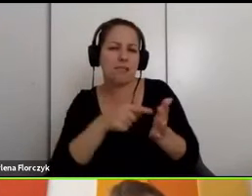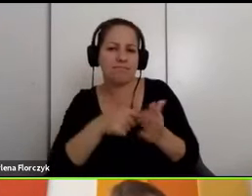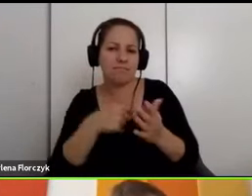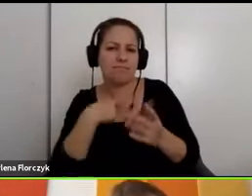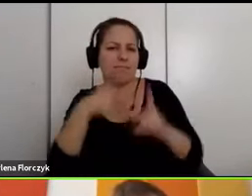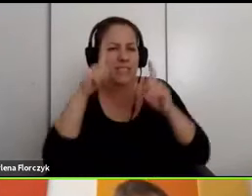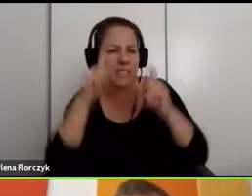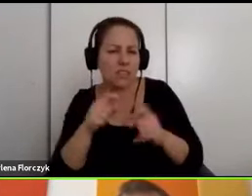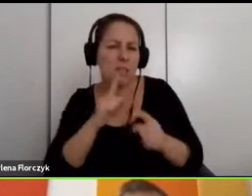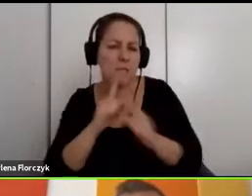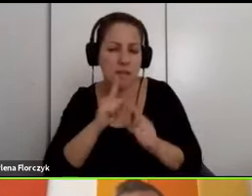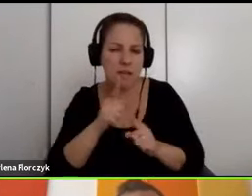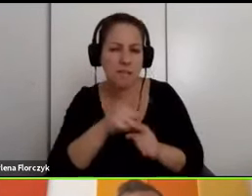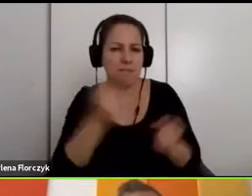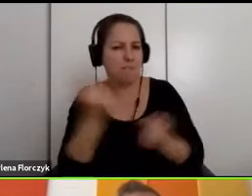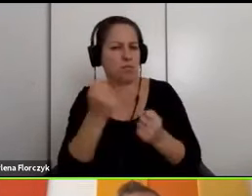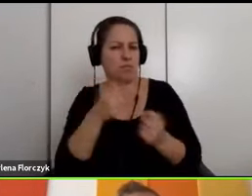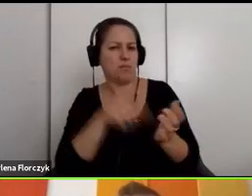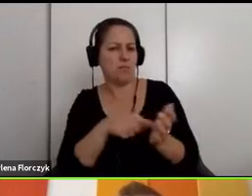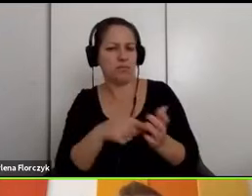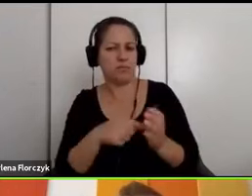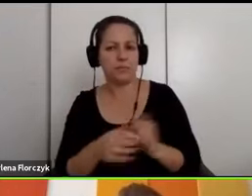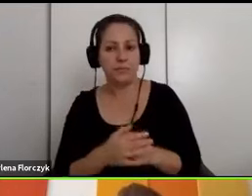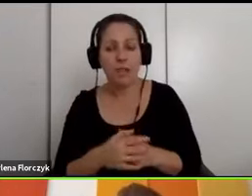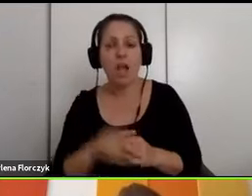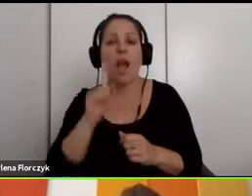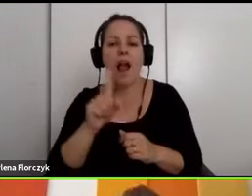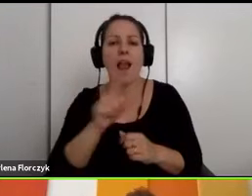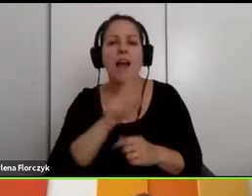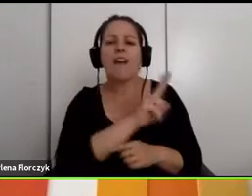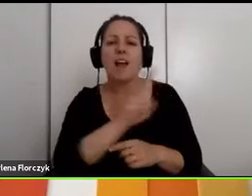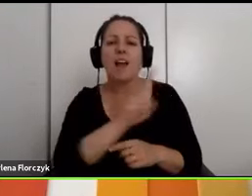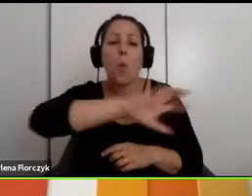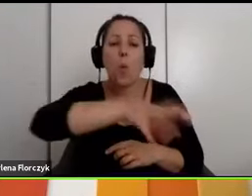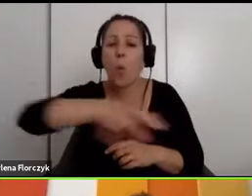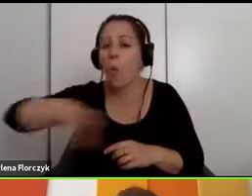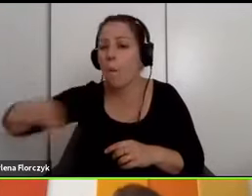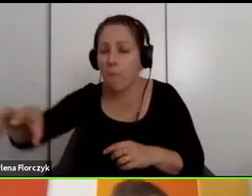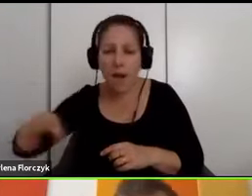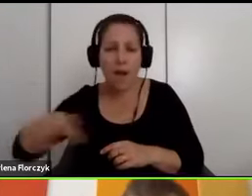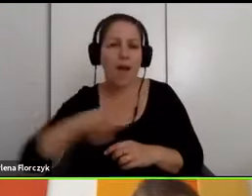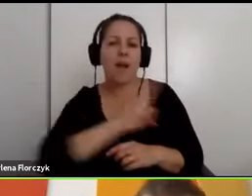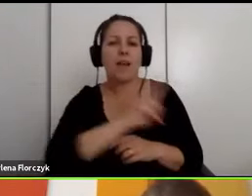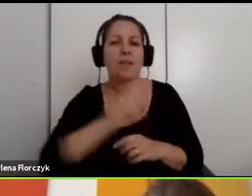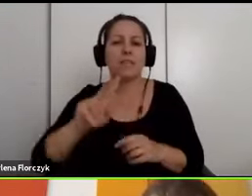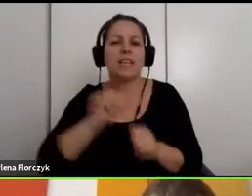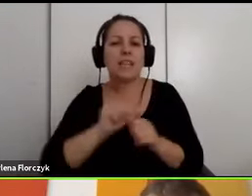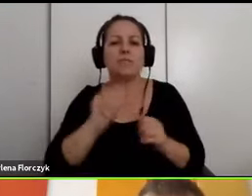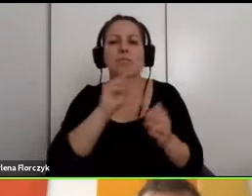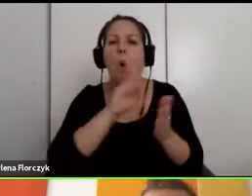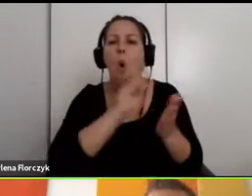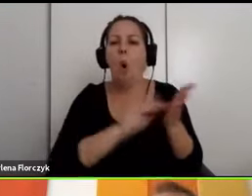jeden z takich mocniejszych. Natomiast jakby każda z tych grup, na naszej stronie każda z grup jest opisana.